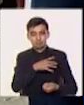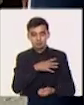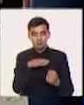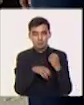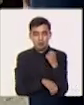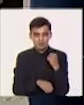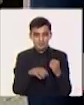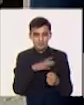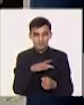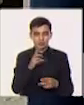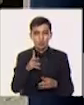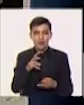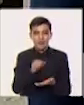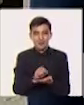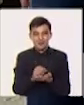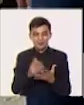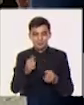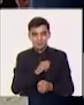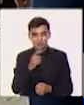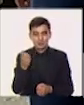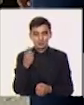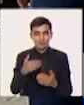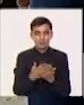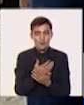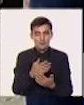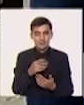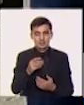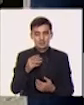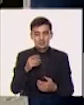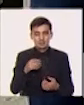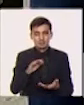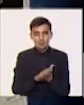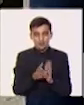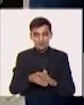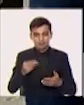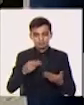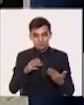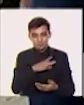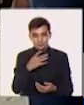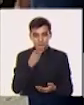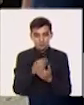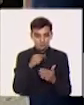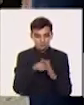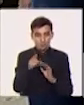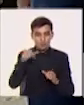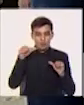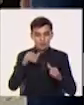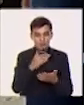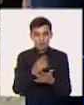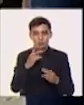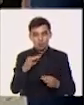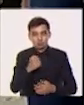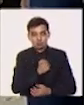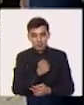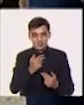болған жалғалу шартын иесі жаңа жалғалу шартын бекітуге басын құқығына ие. Бірақ өкінішке орай